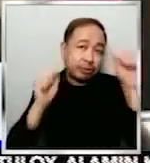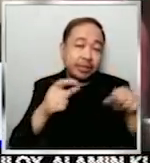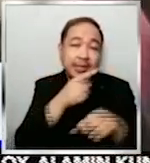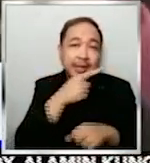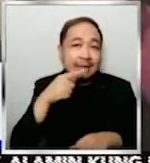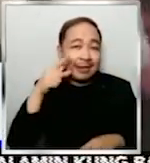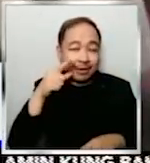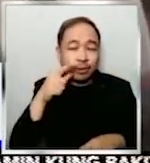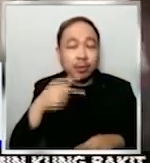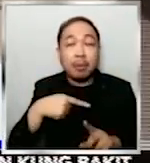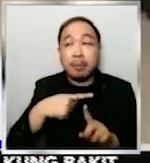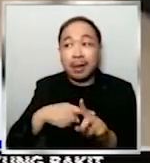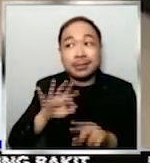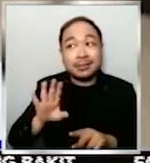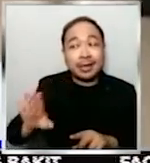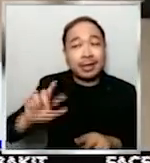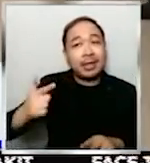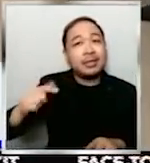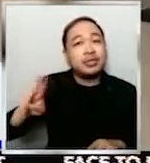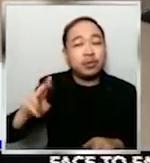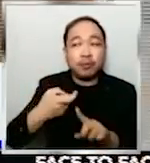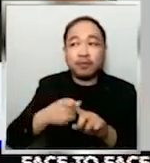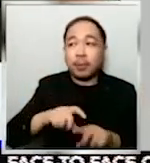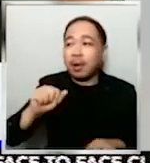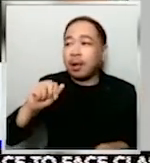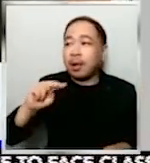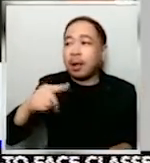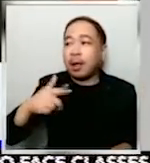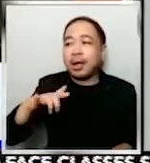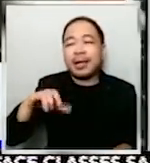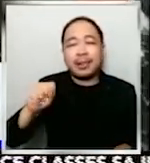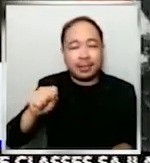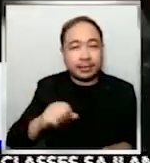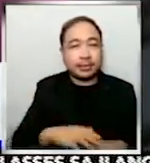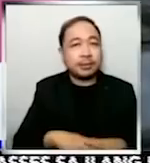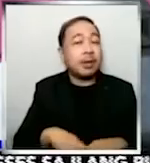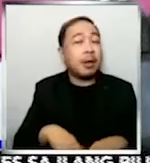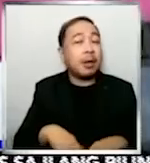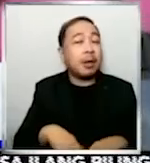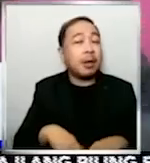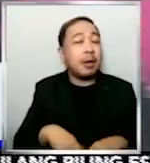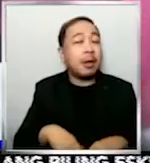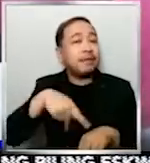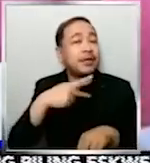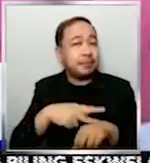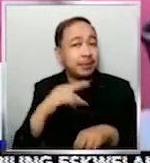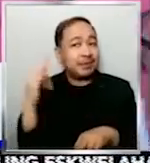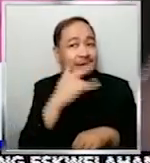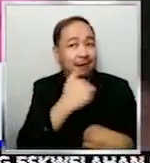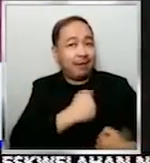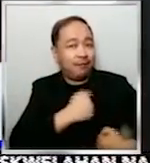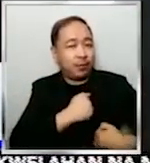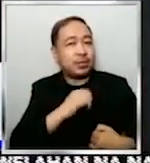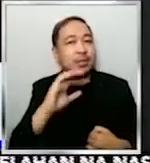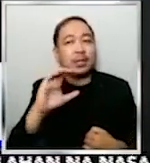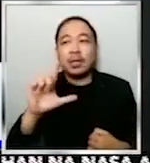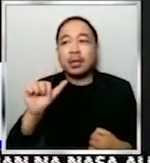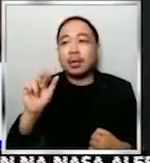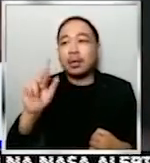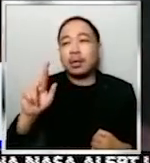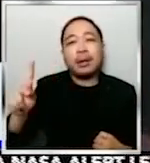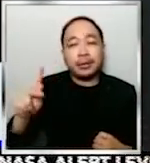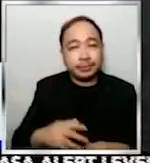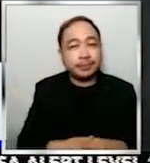LGU ng Angeles City. At sa mga taga-Philippine Air Force sa Clark. Nagipagkita rin siya sa mga taga-suporta